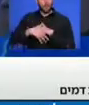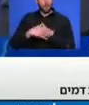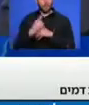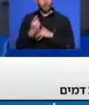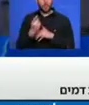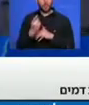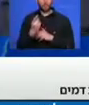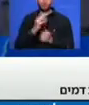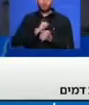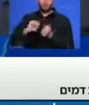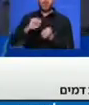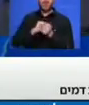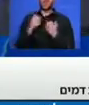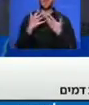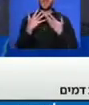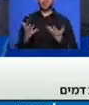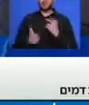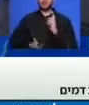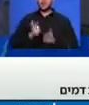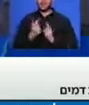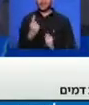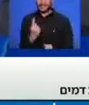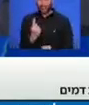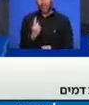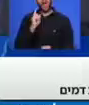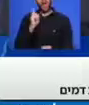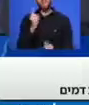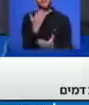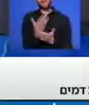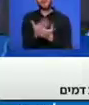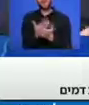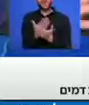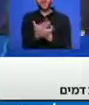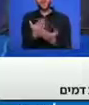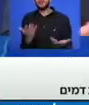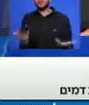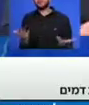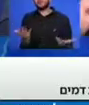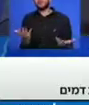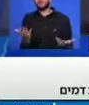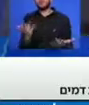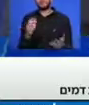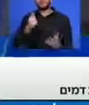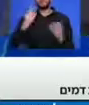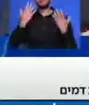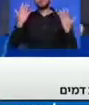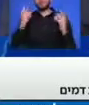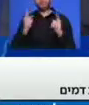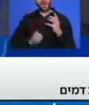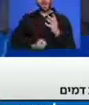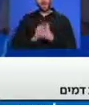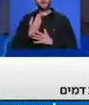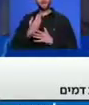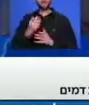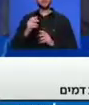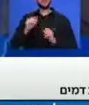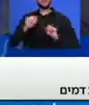להרג הרב במקסיקו, אבל בפועל, גולת הכותרת שלו הייתה הקמה של המשמר